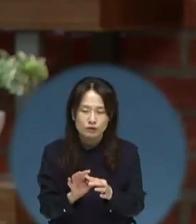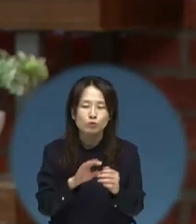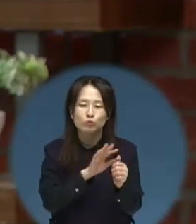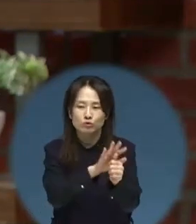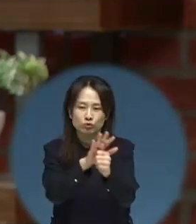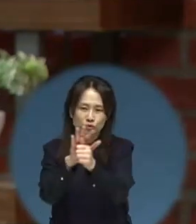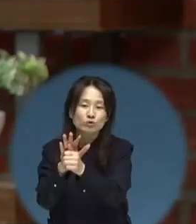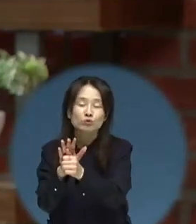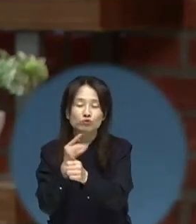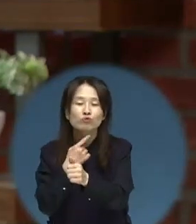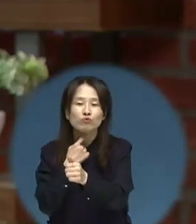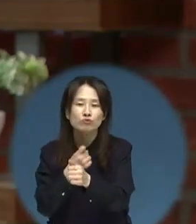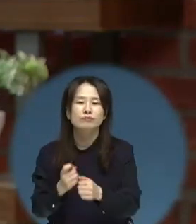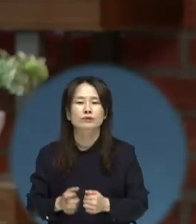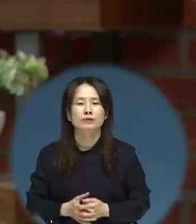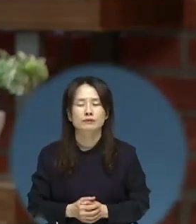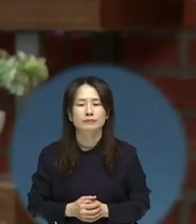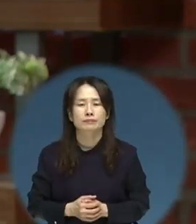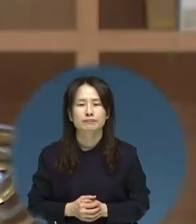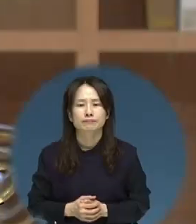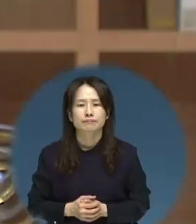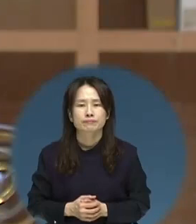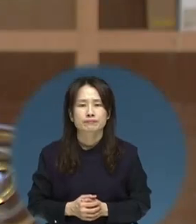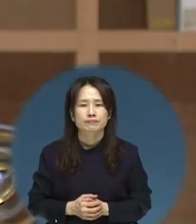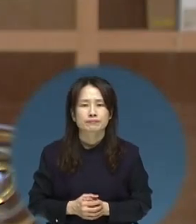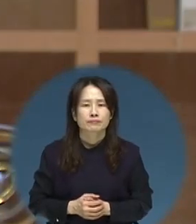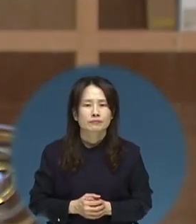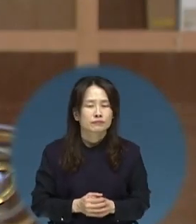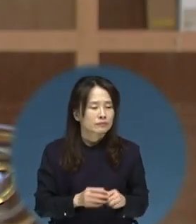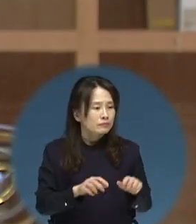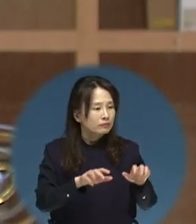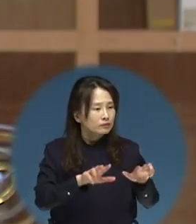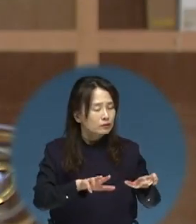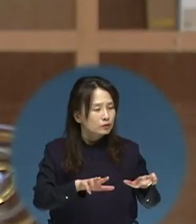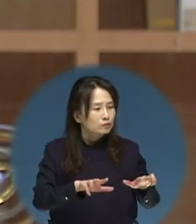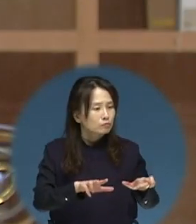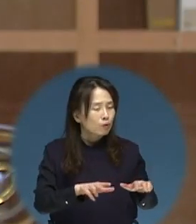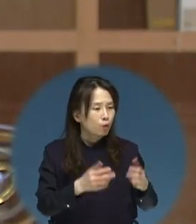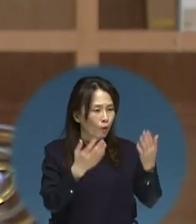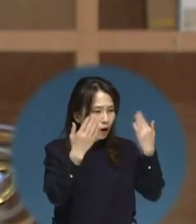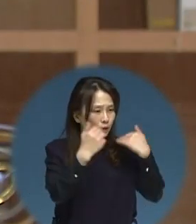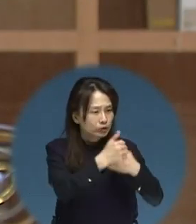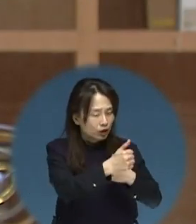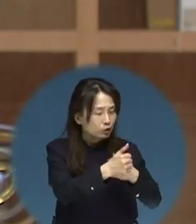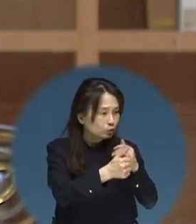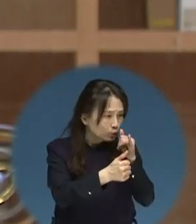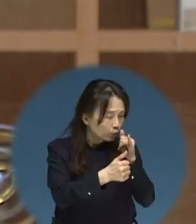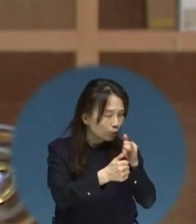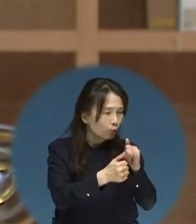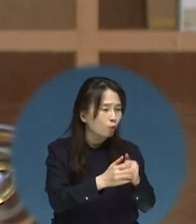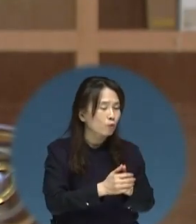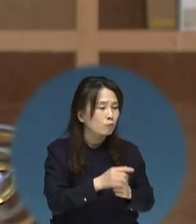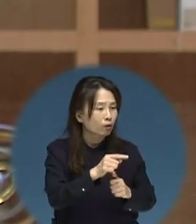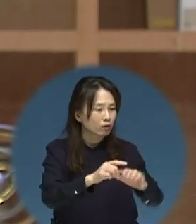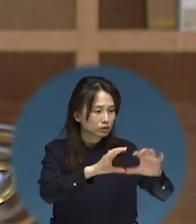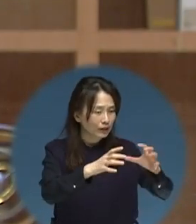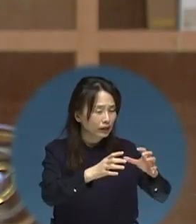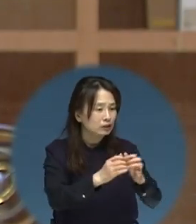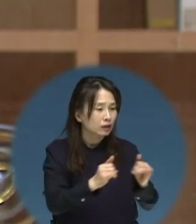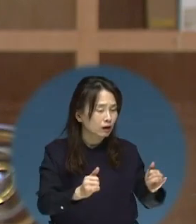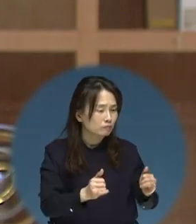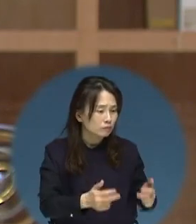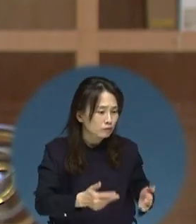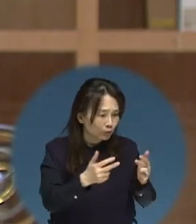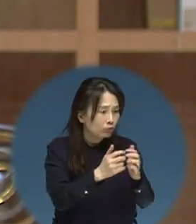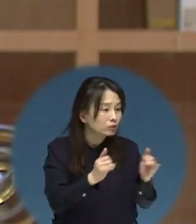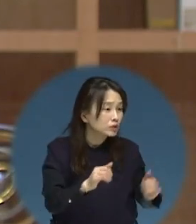활동을 할 수 있었던 거죠. 근데 그럼 현지 교장도 계시고 현지 뭐 자원봉사자도 있고 직원도 있고 그럴 거 아닙니까? 네.